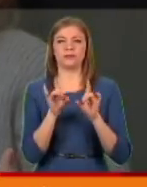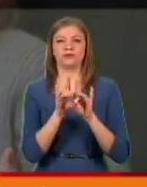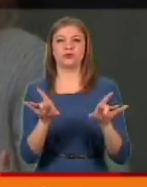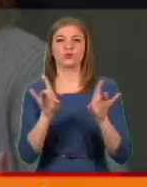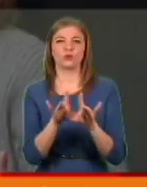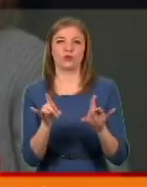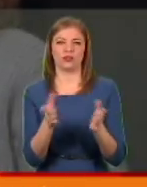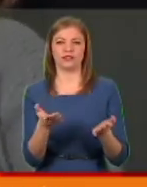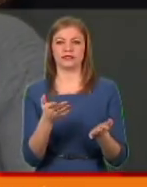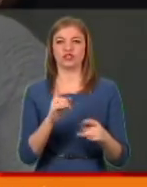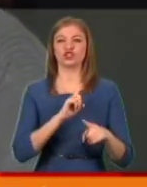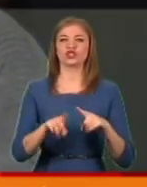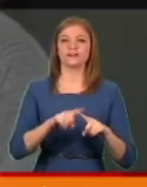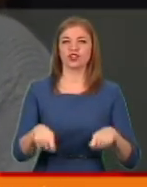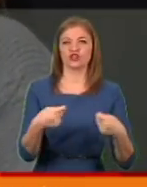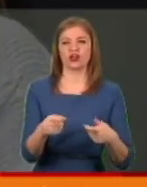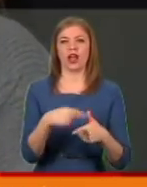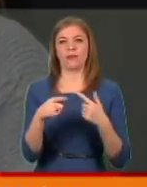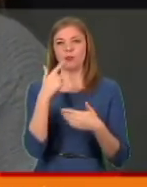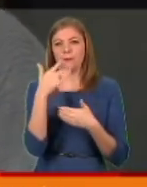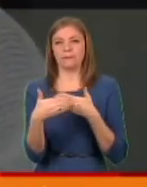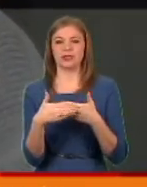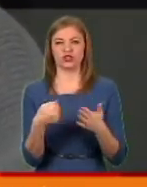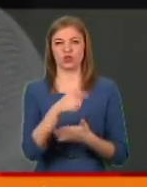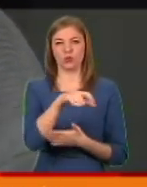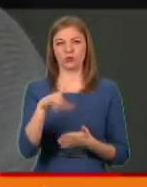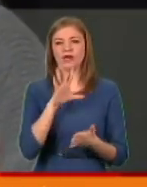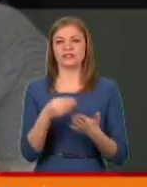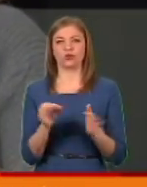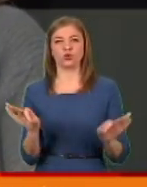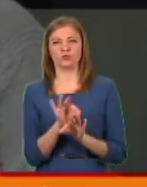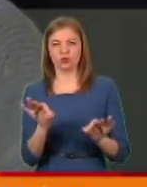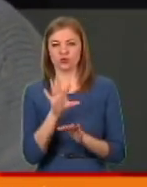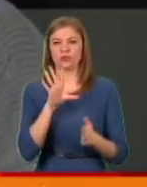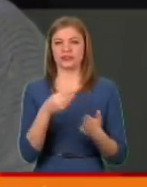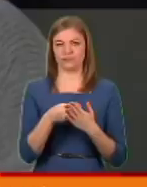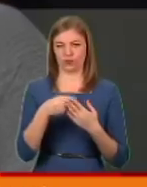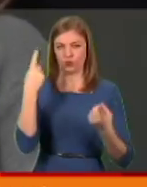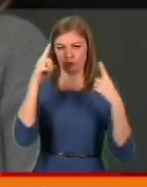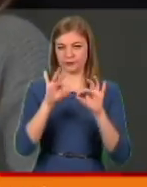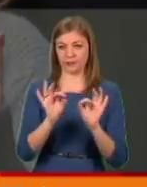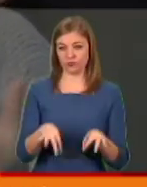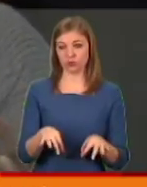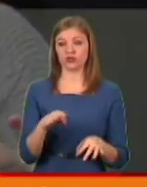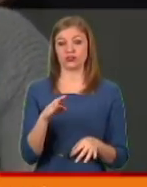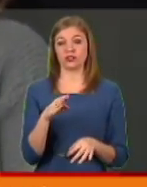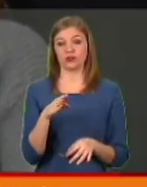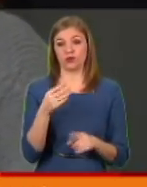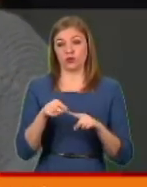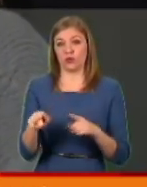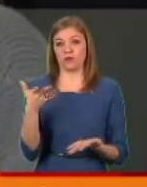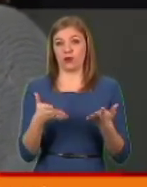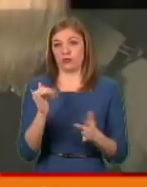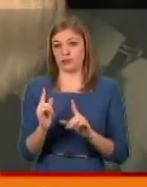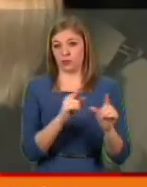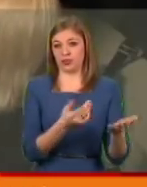напевно, швидше або ближче до людей свою музику, свою творчість, той, напевно,